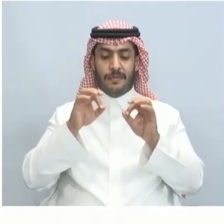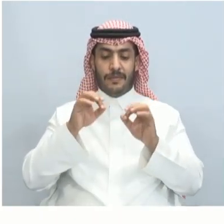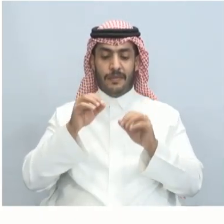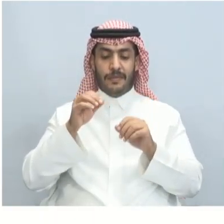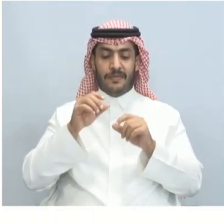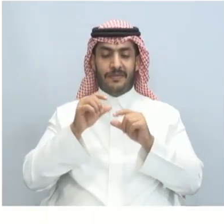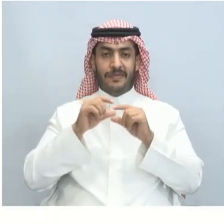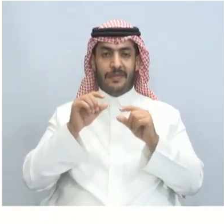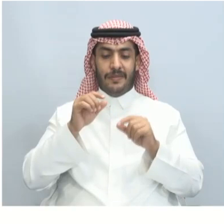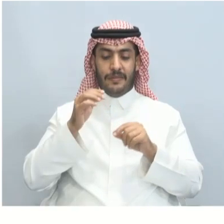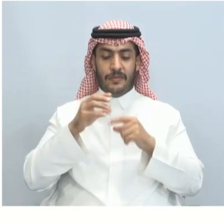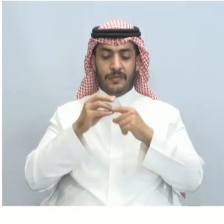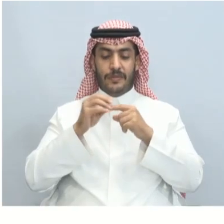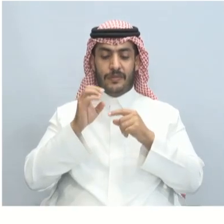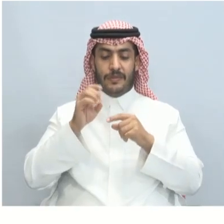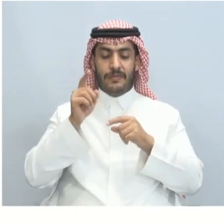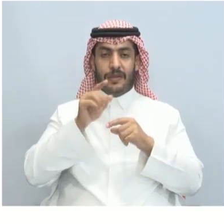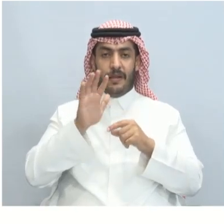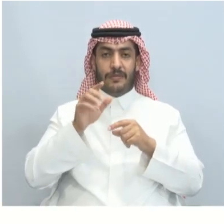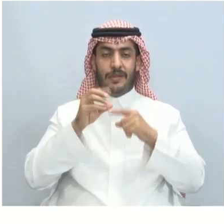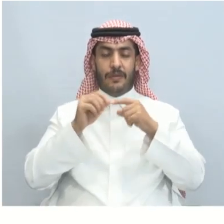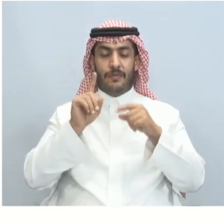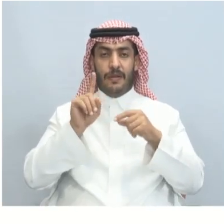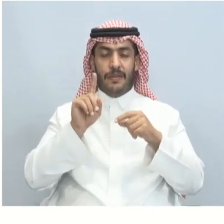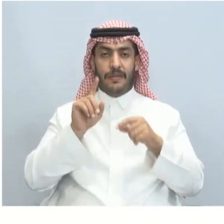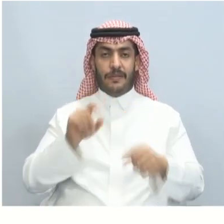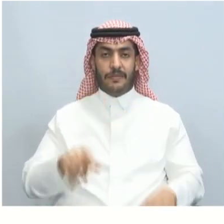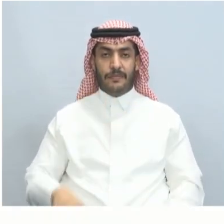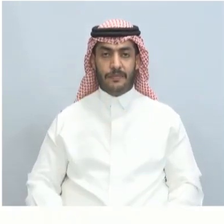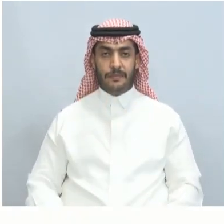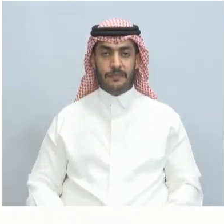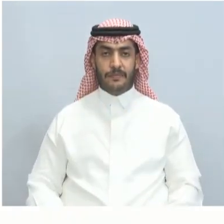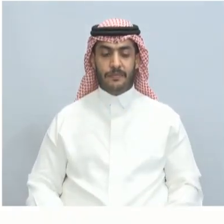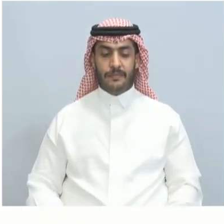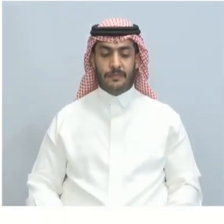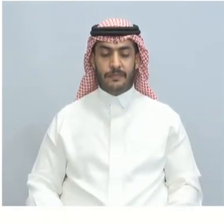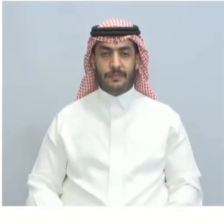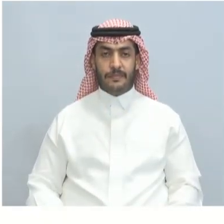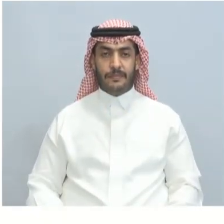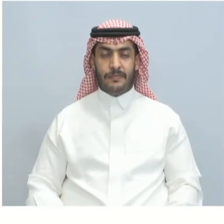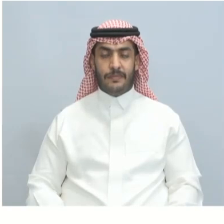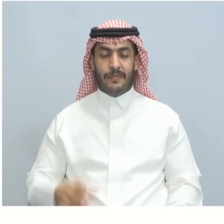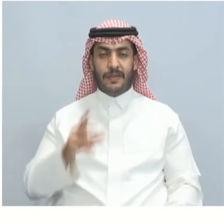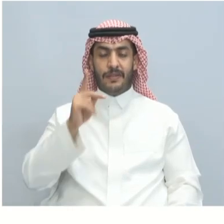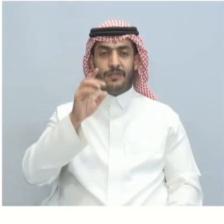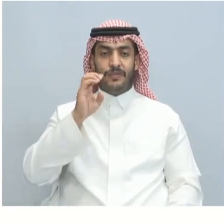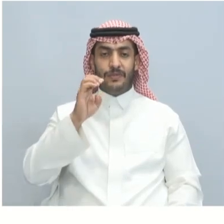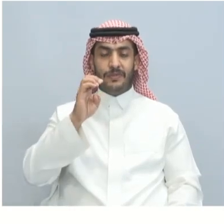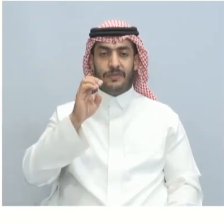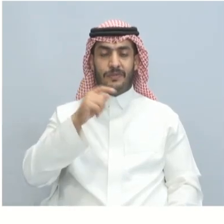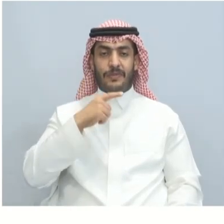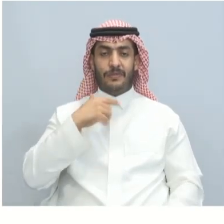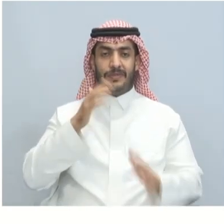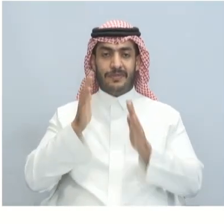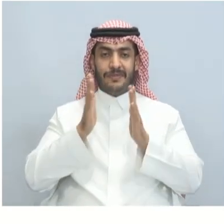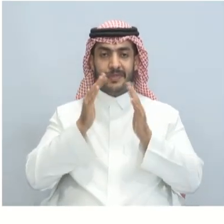وصفر جيم شرطه 5 وسالب واح اما في المطلوب ج يريد